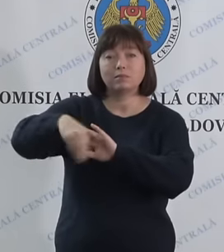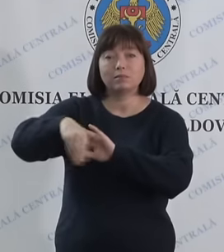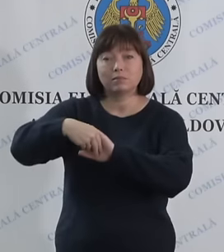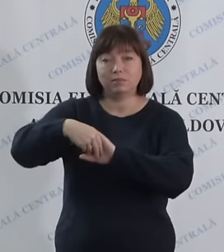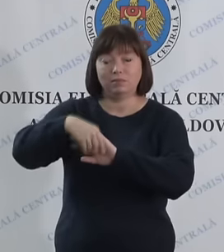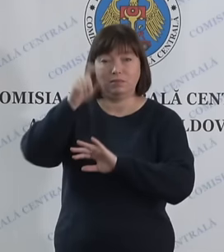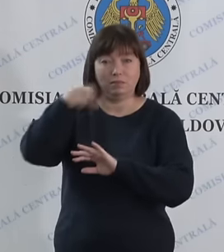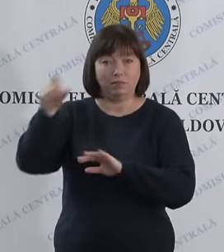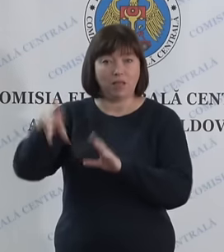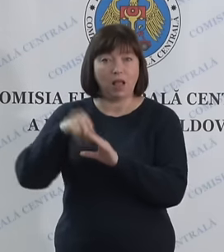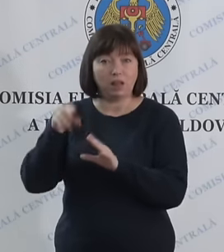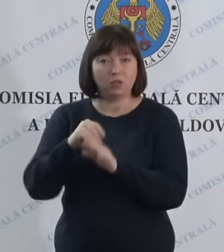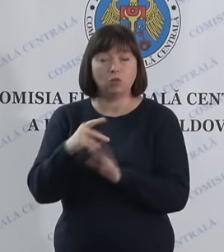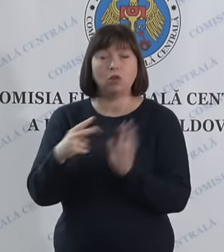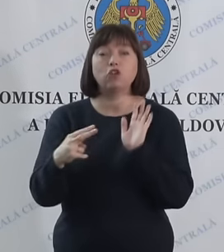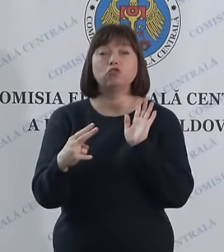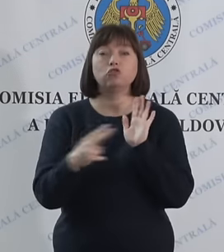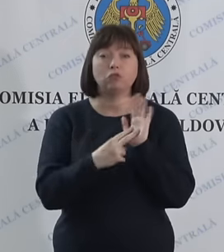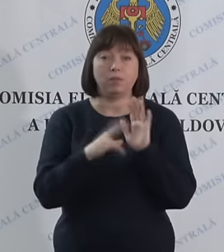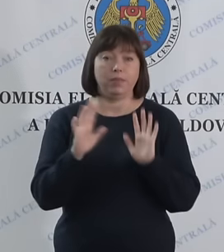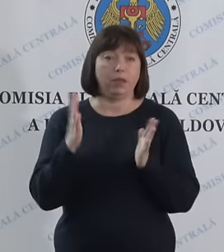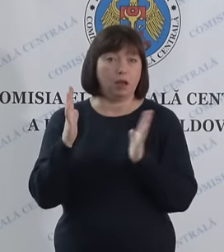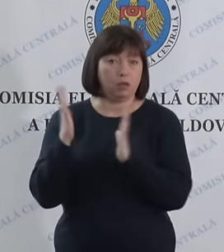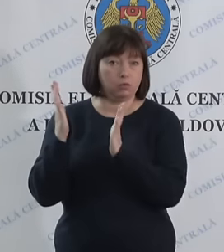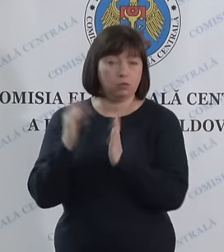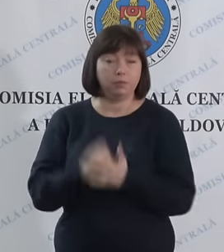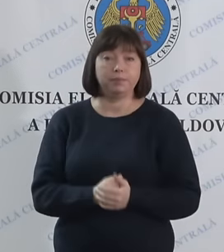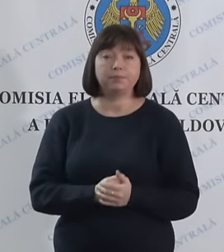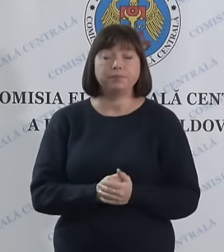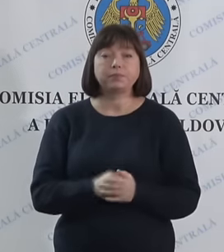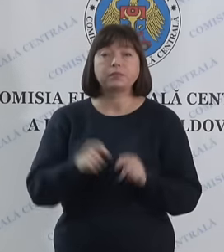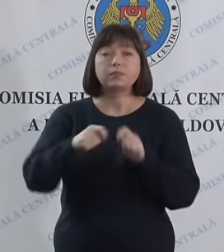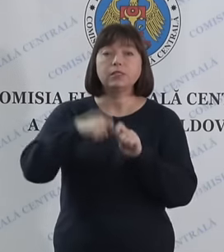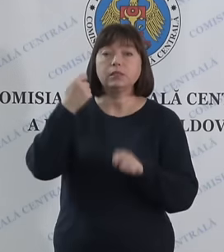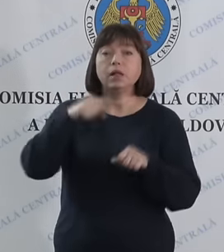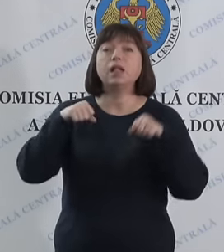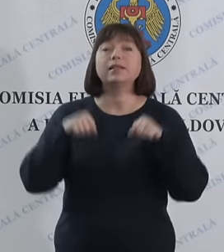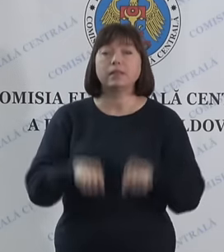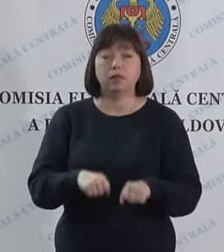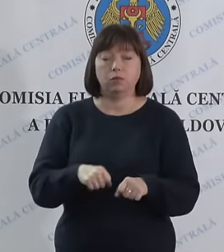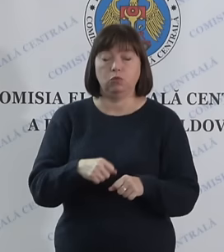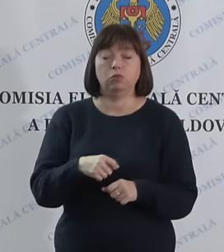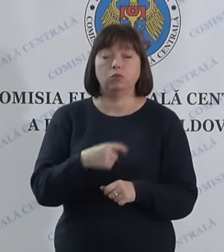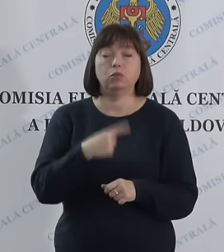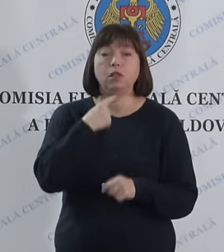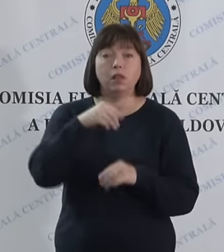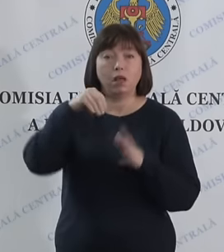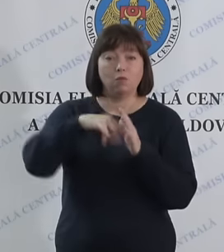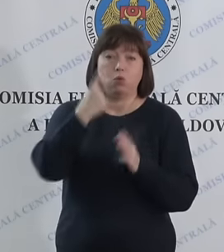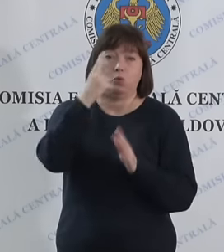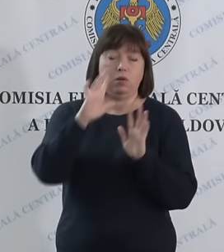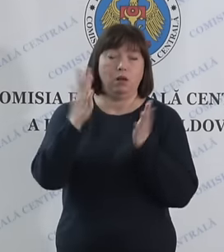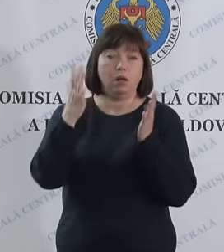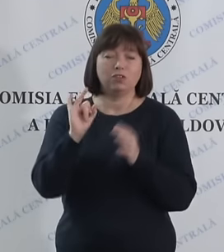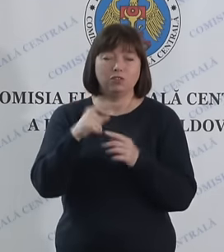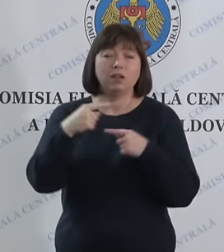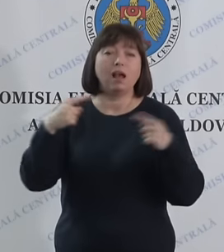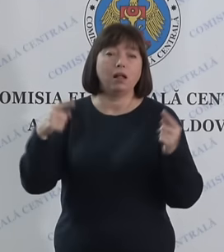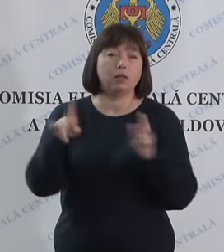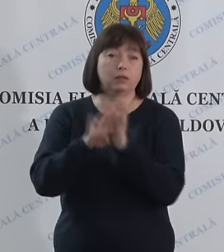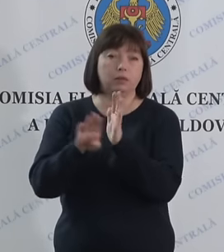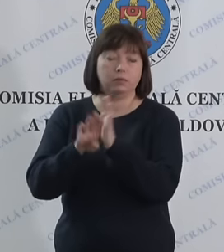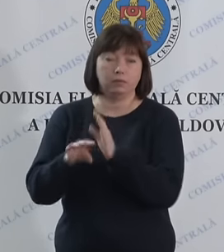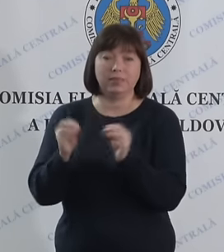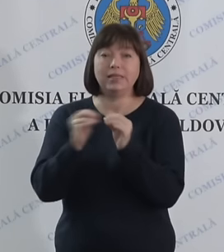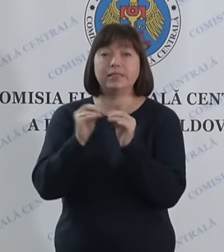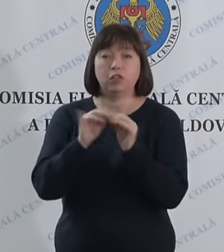a alegătorilor, 7 cazuri, încălcarea dreptului la vot, 1 caz și alte incidente,